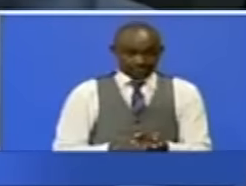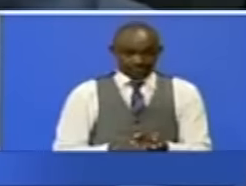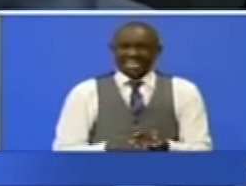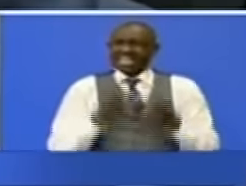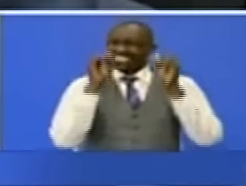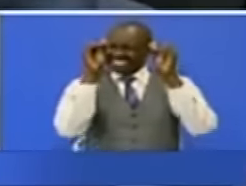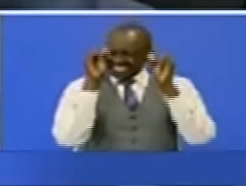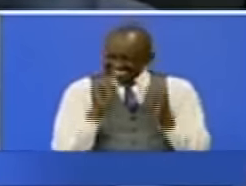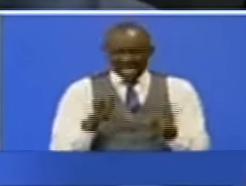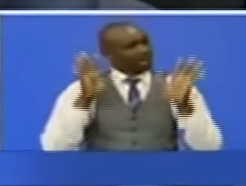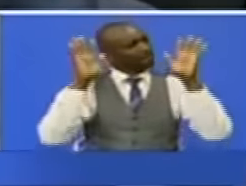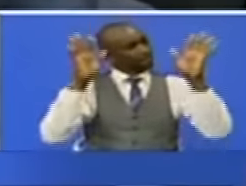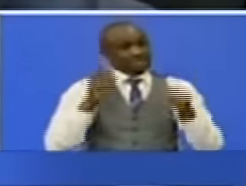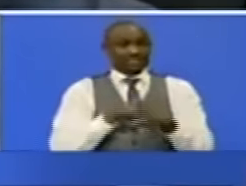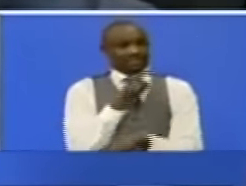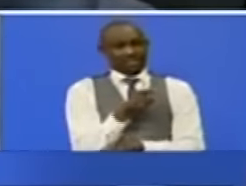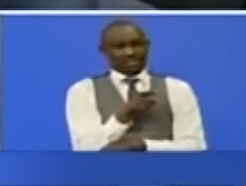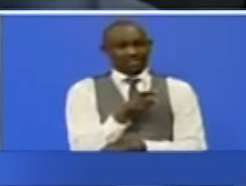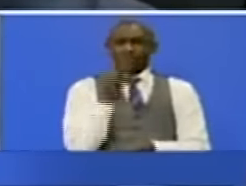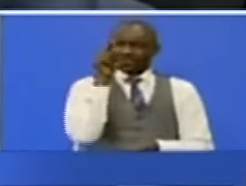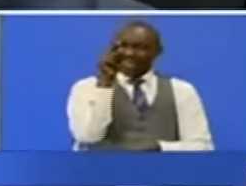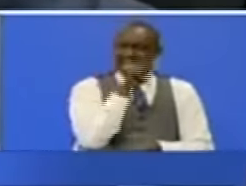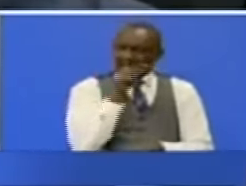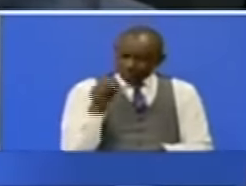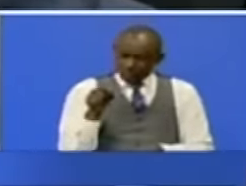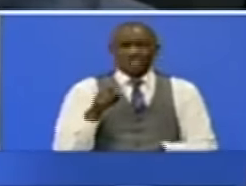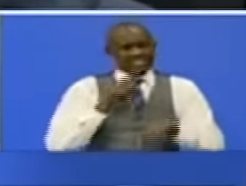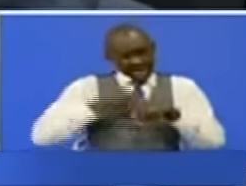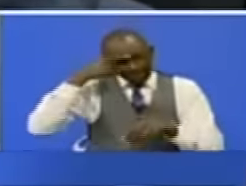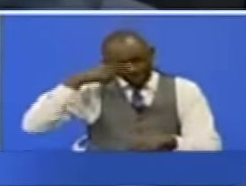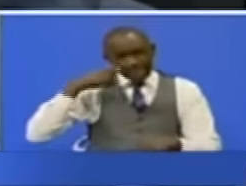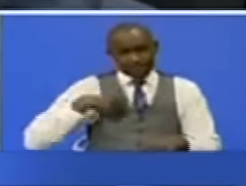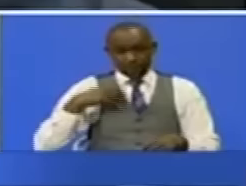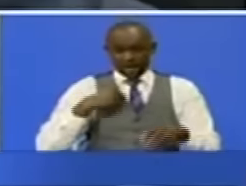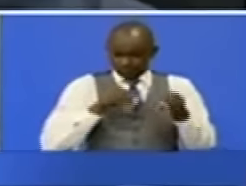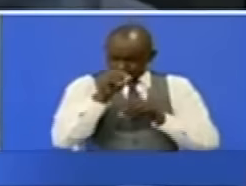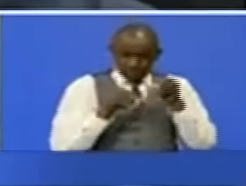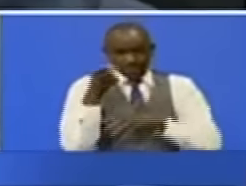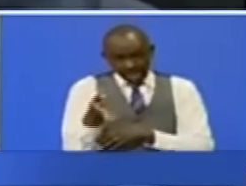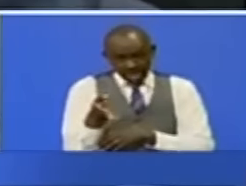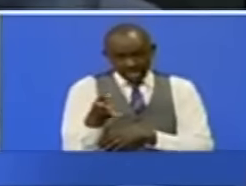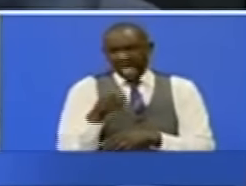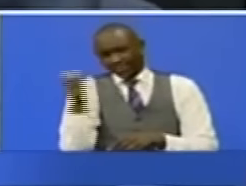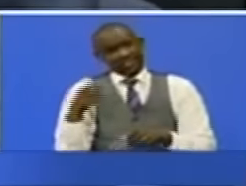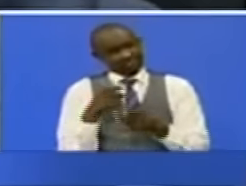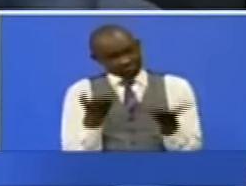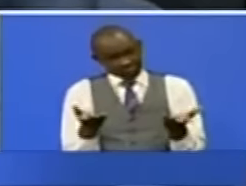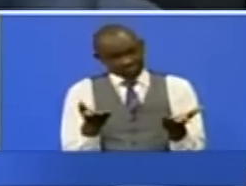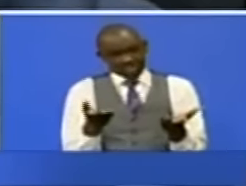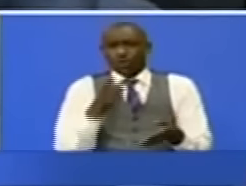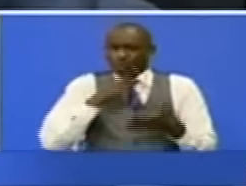becomes very important. Therefore, the focus for policy makers like myself and others